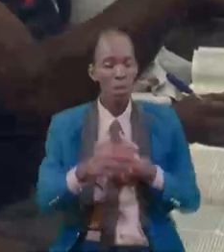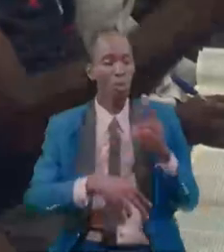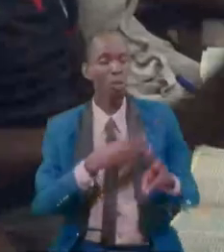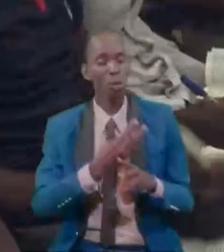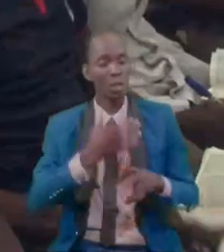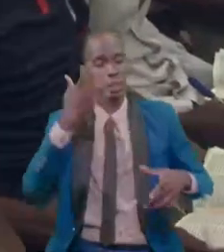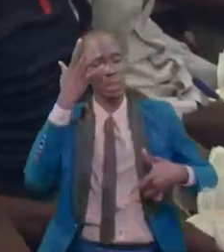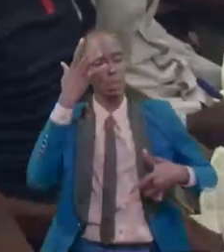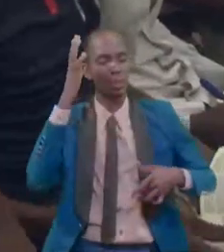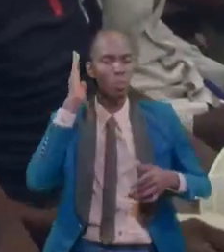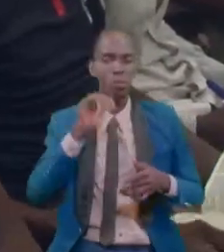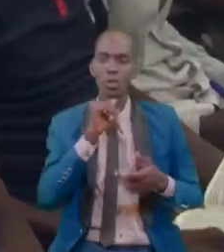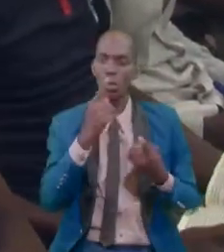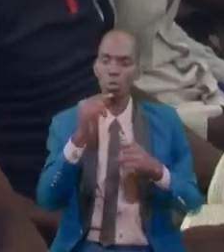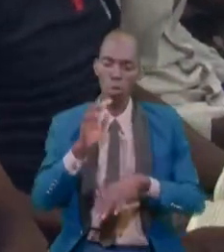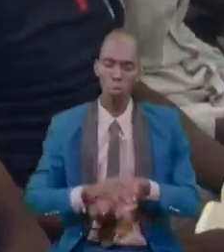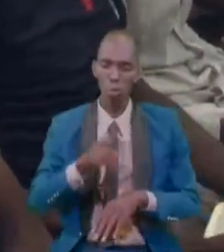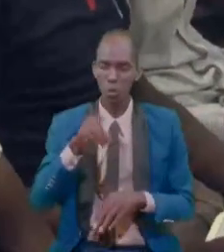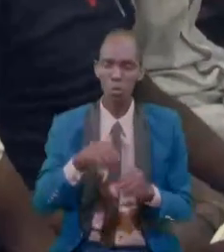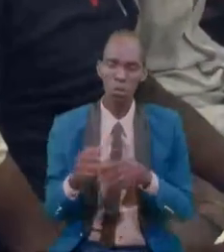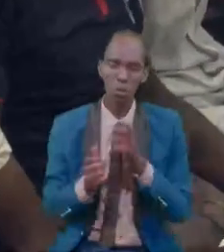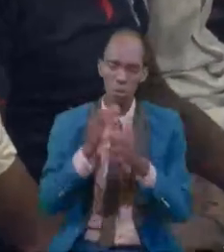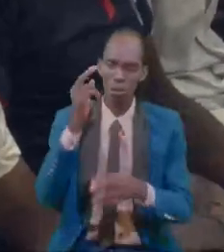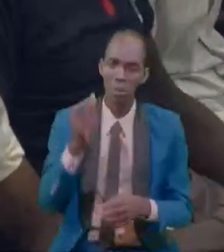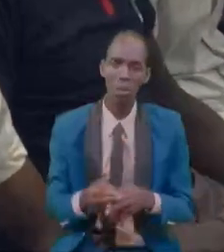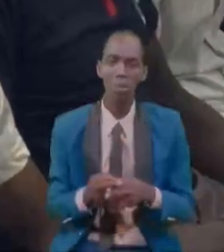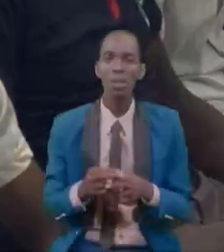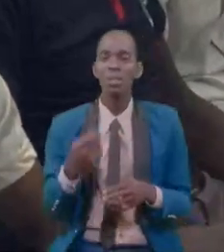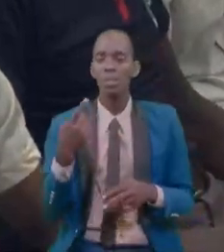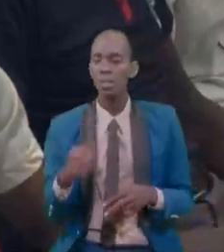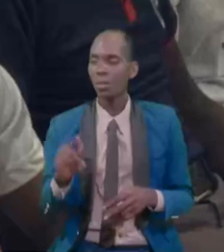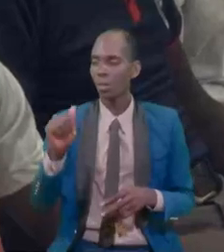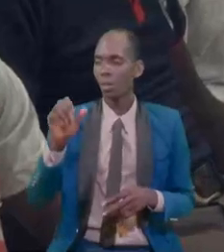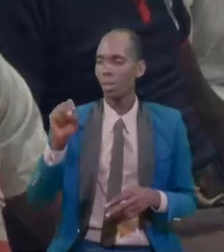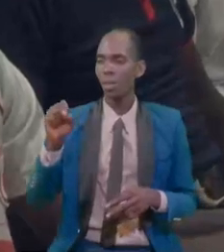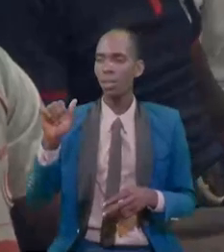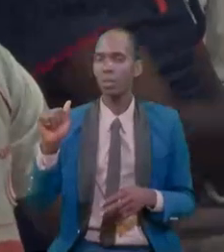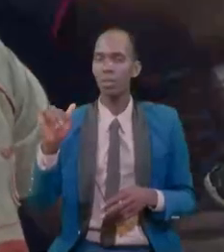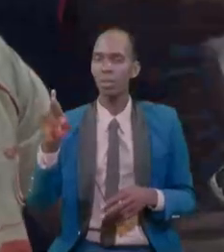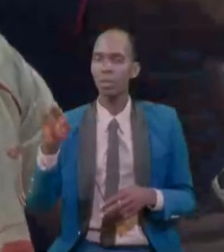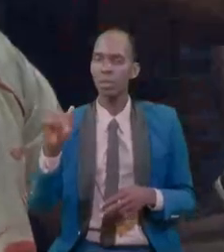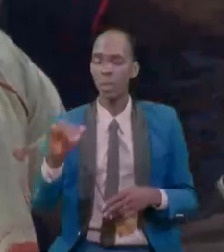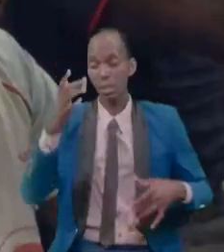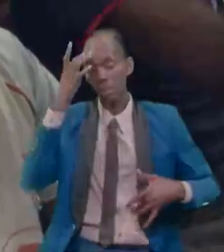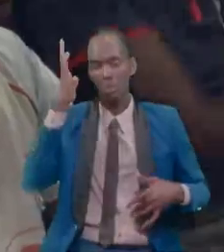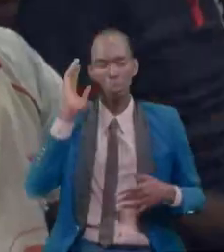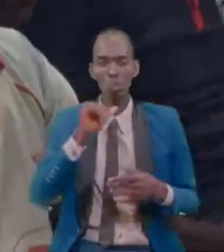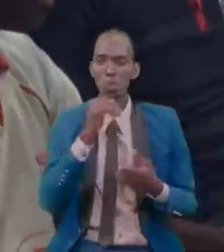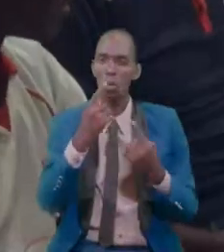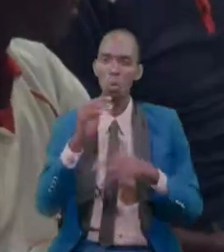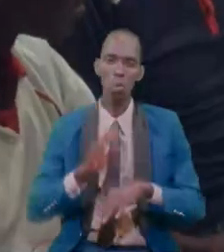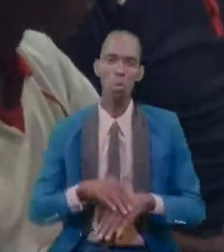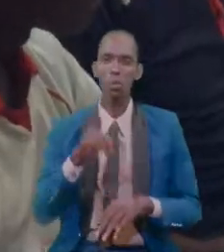ne doivent pas être sur vous. Les maladies des Assyriens ne doivent pas être sur vous. Les maladies des Médo-Perses ne doivent pas être sur